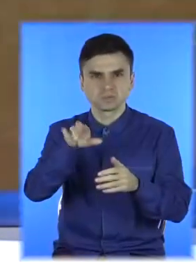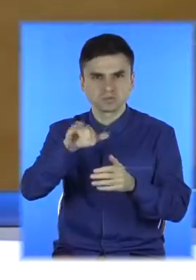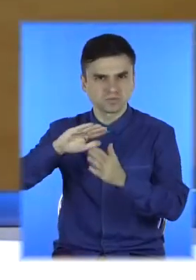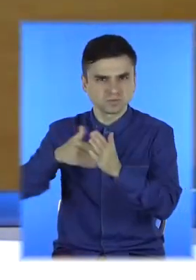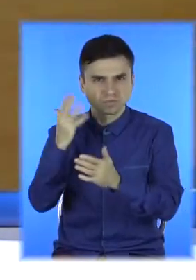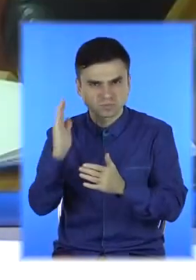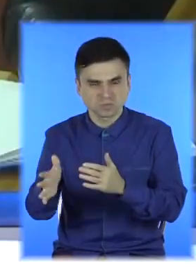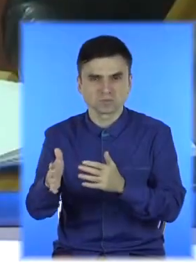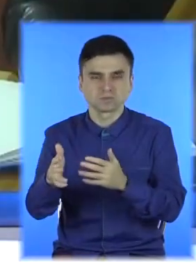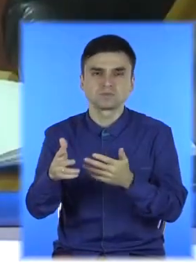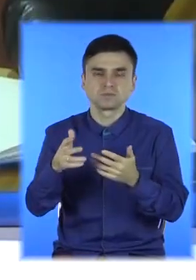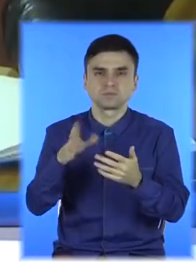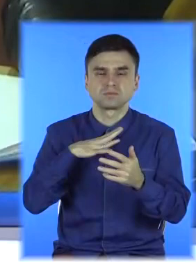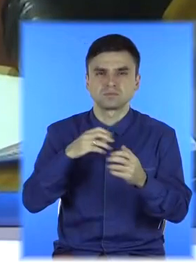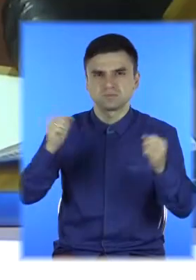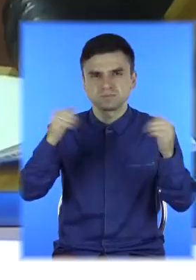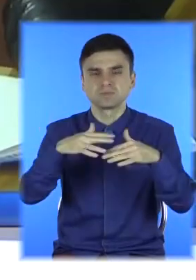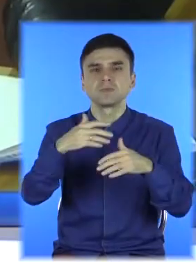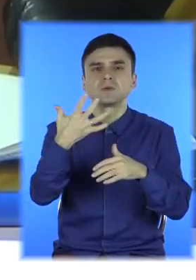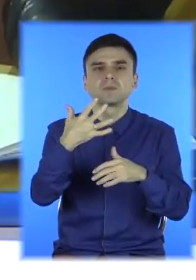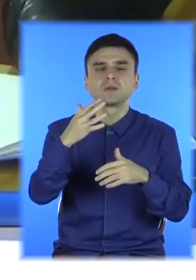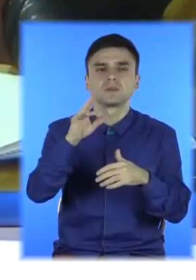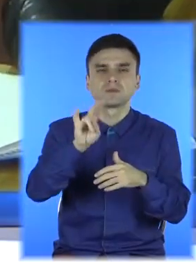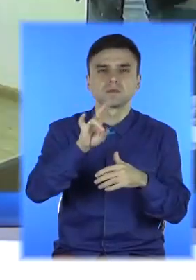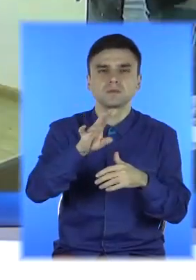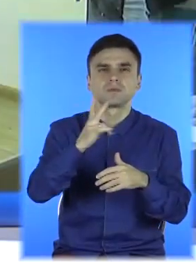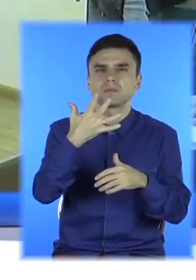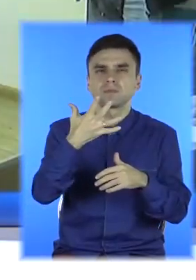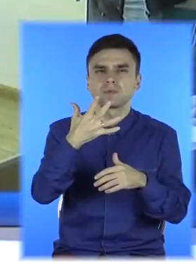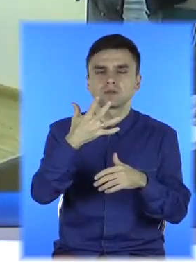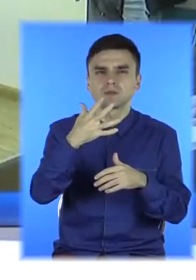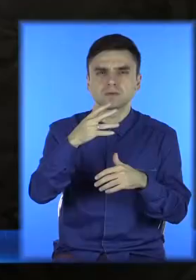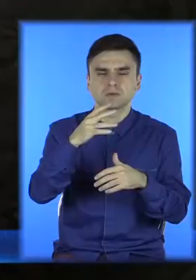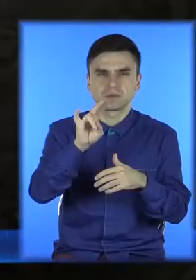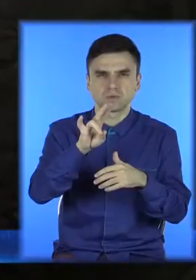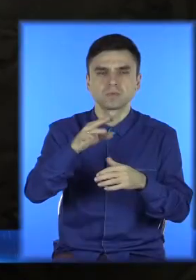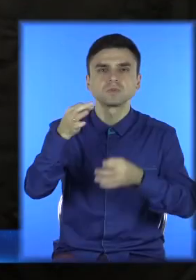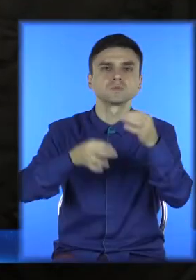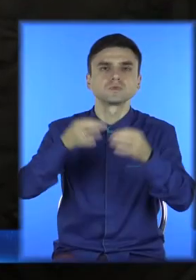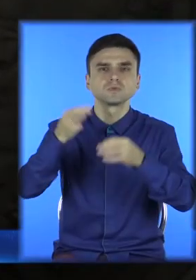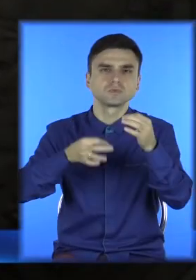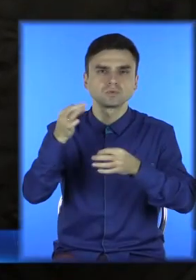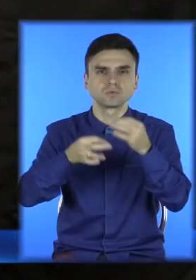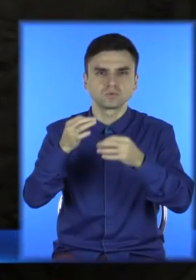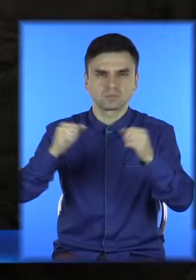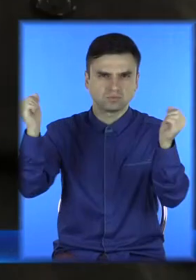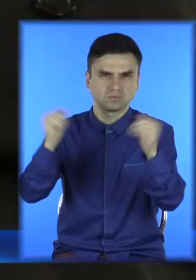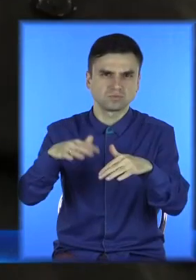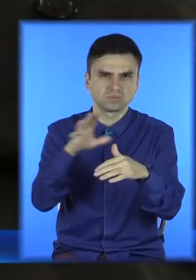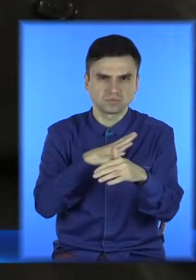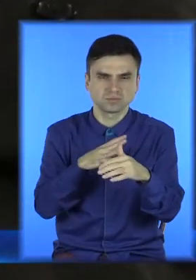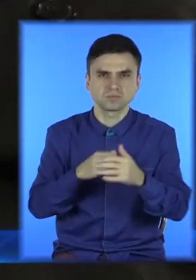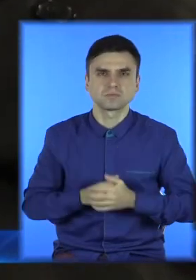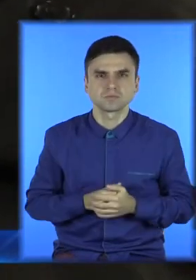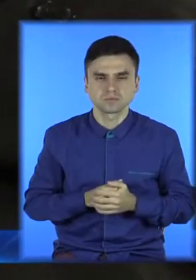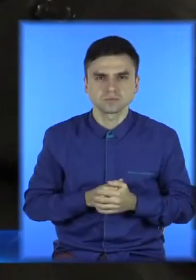Саксаганському суді відбулося чергове засідання у цій справі. Зараз вона знаходиться на стадії допиту свідків. Один з них підтвердив, що